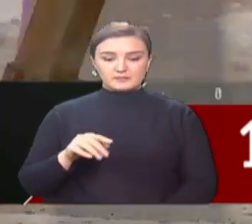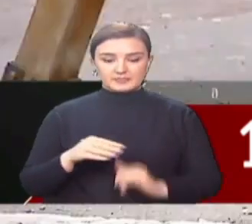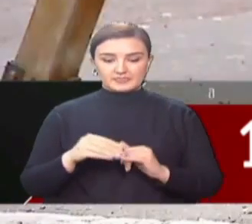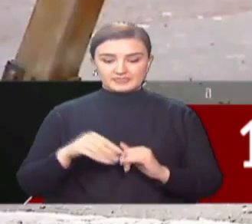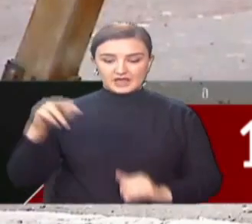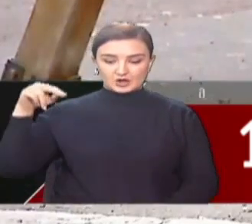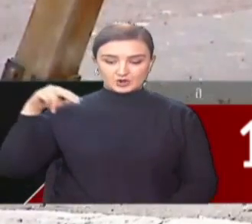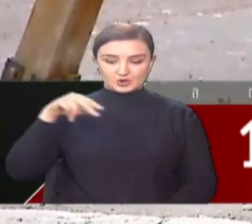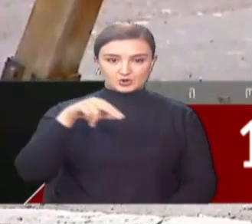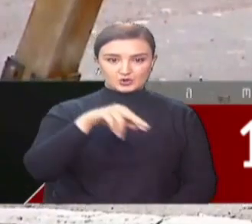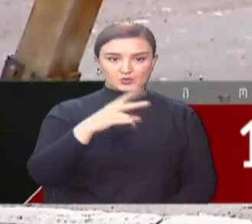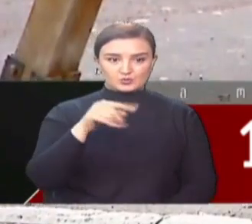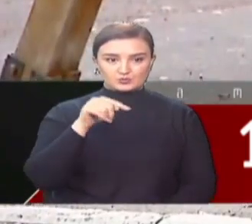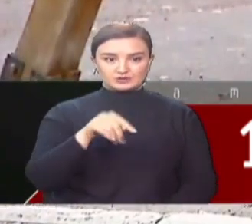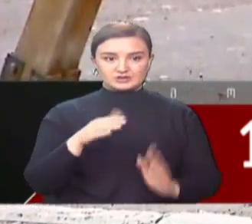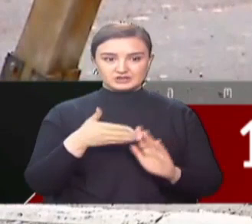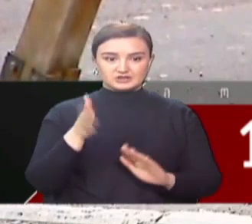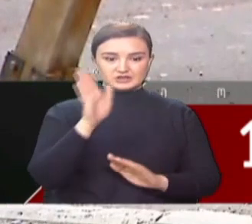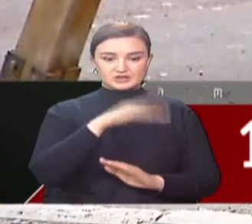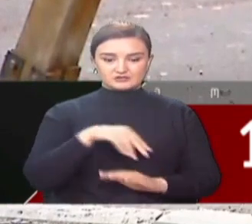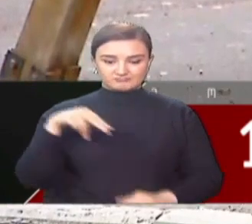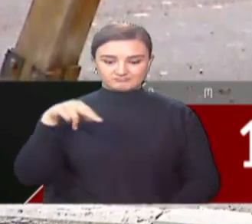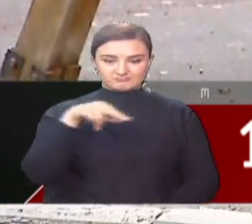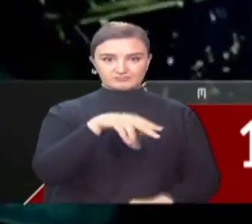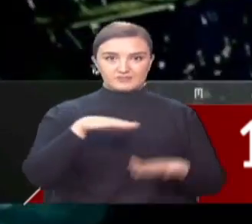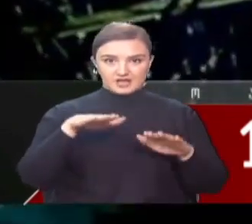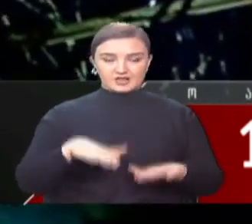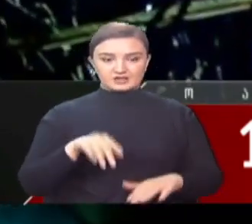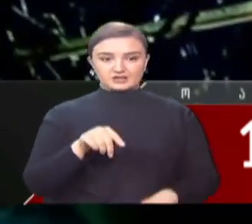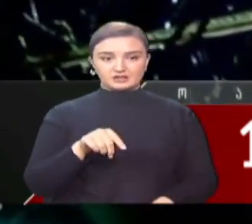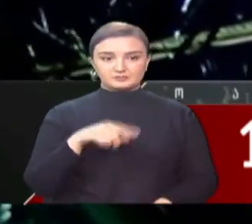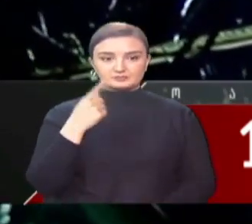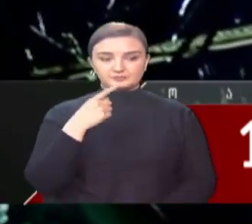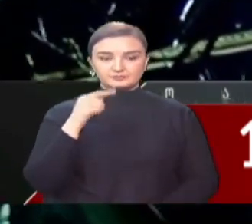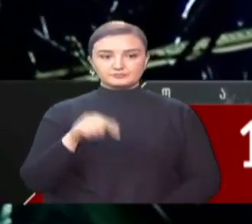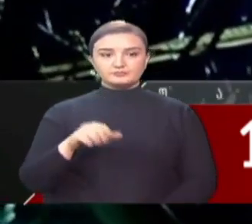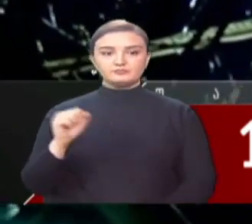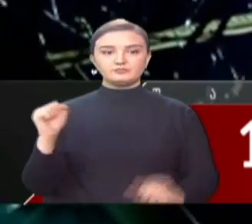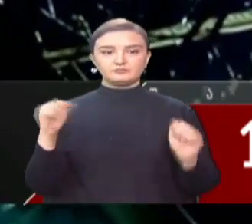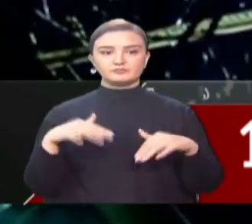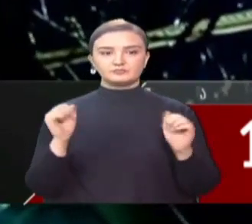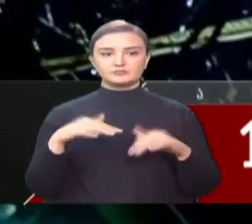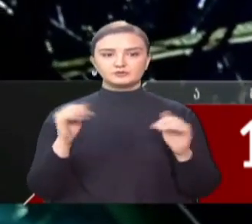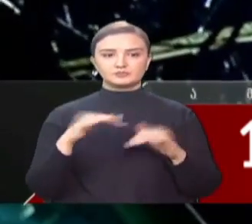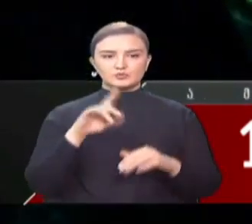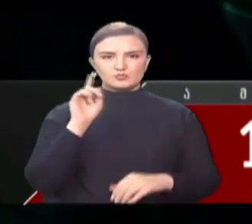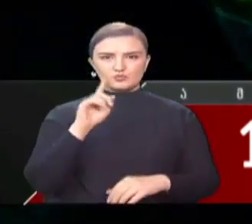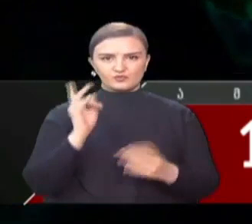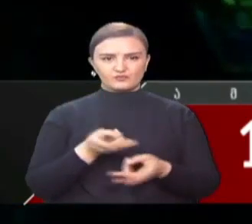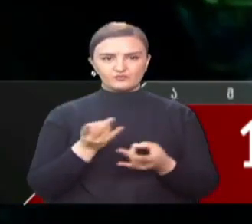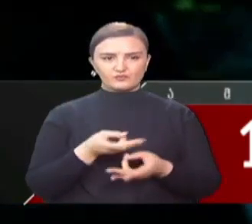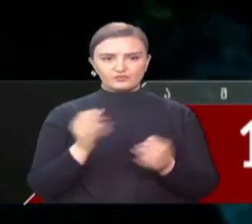უნდა გამოევლო. როგორც მეზობლები აღნიშნავენ, აქ იკრიბებიან ახალგაზრდები